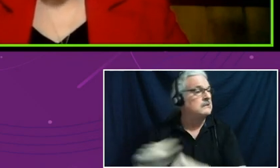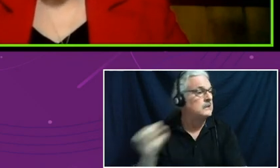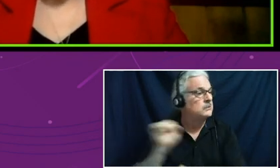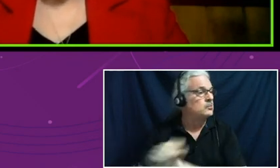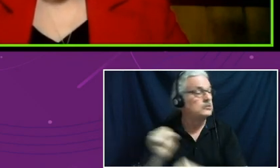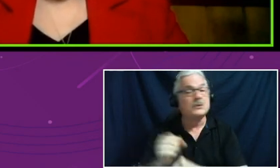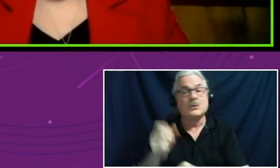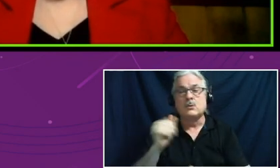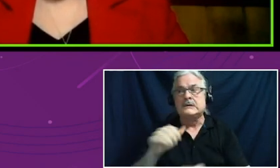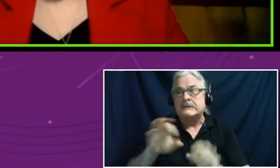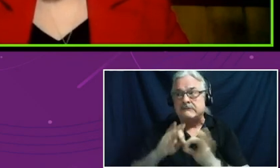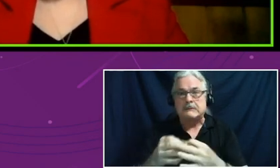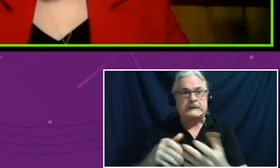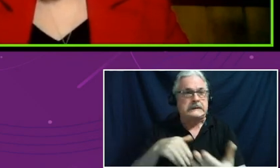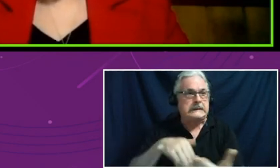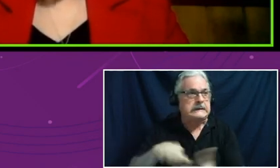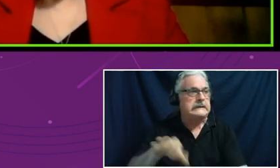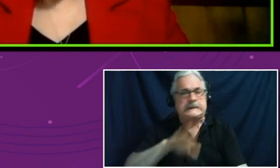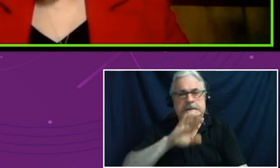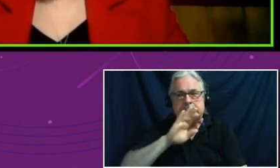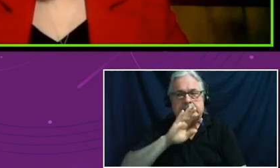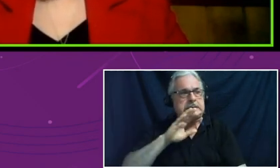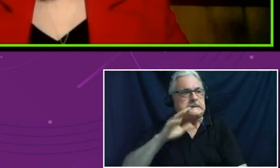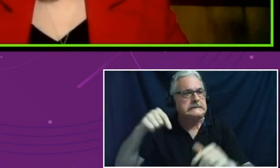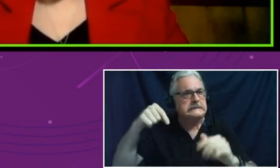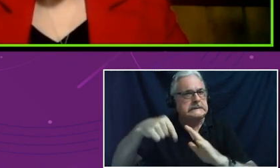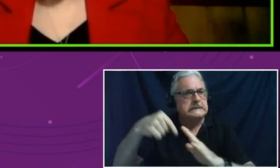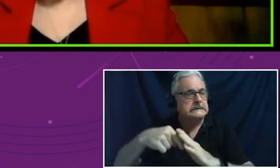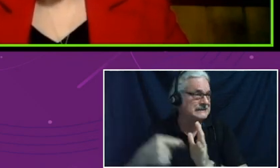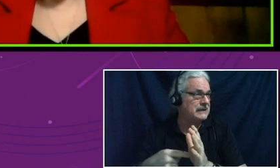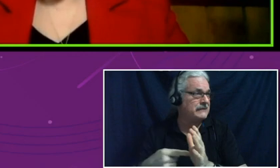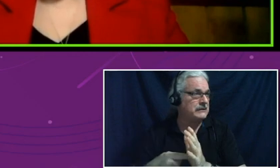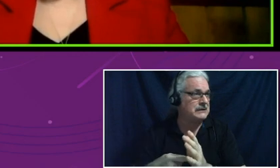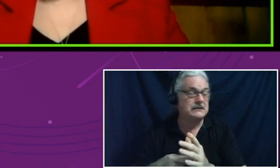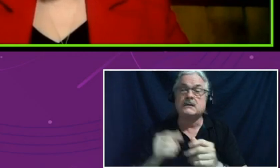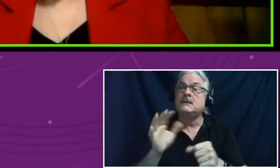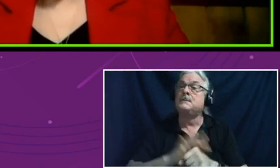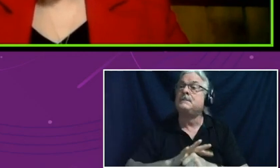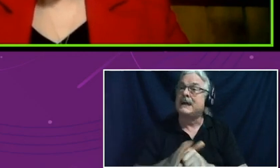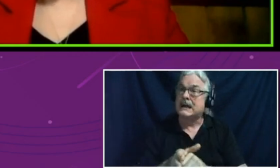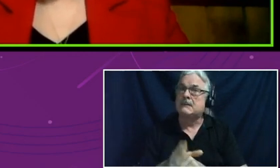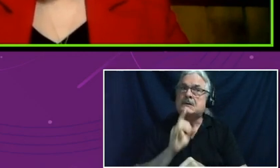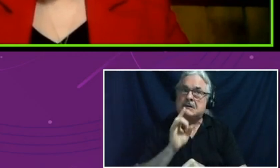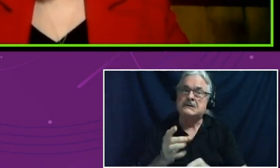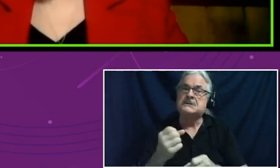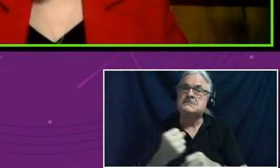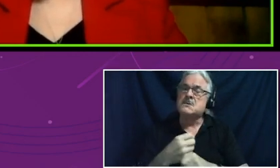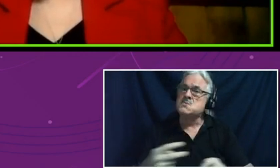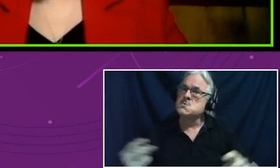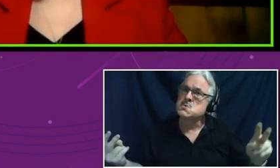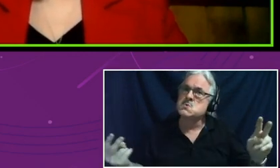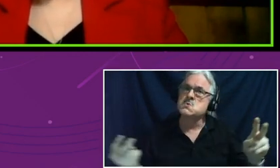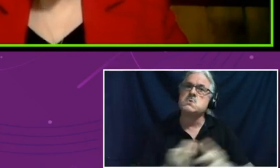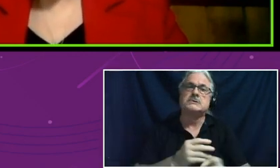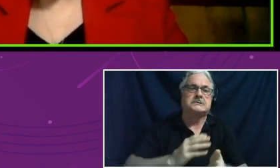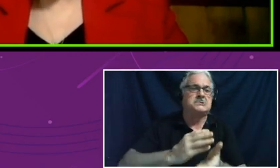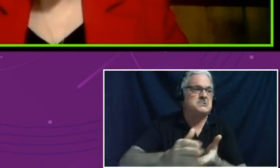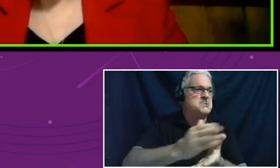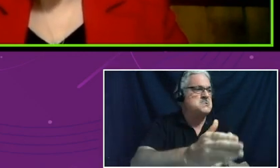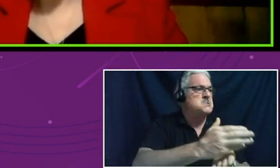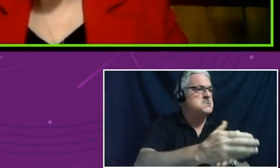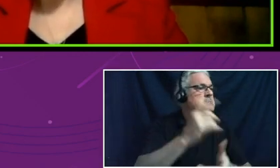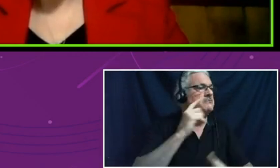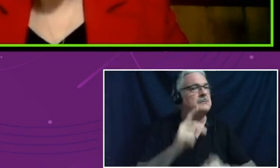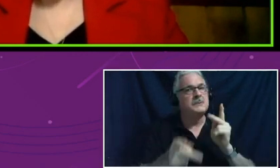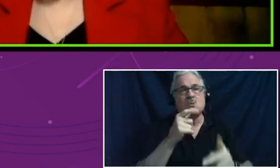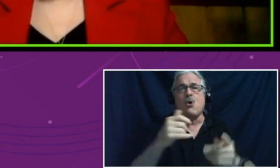d'entre eux pourraient ne jamais retourner à l'école. Nombre d'enfants pourraient devoir travailler au lieu d'aller